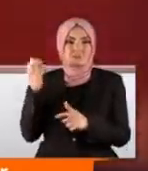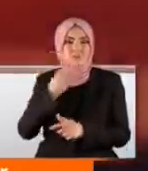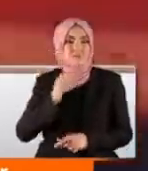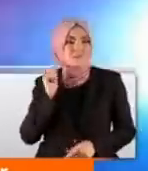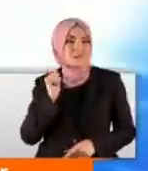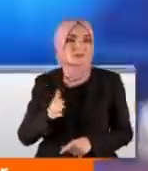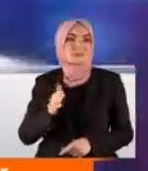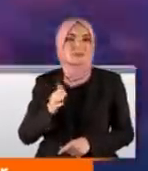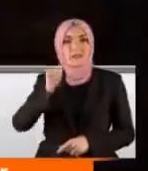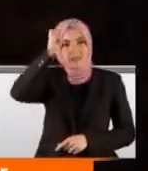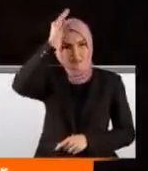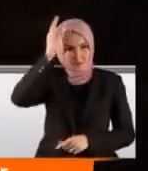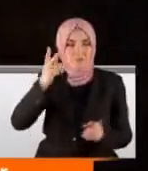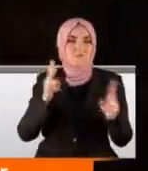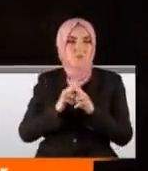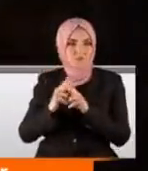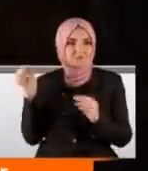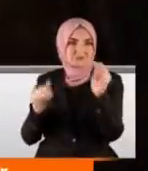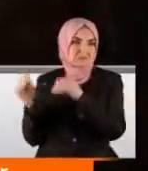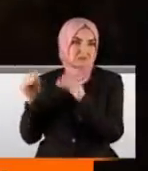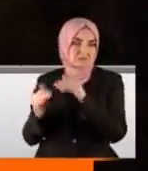itfaiye ve polis sevk edildi.